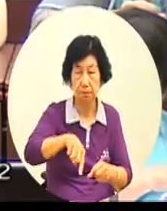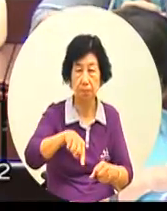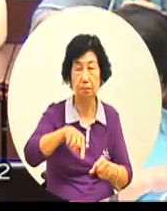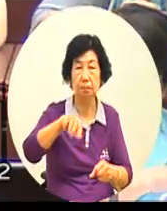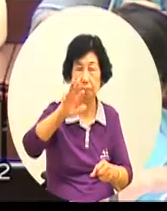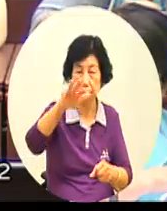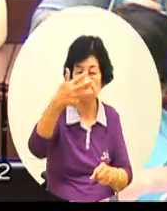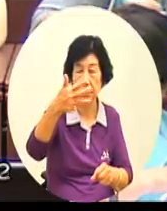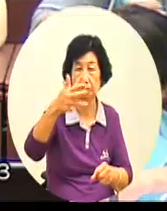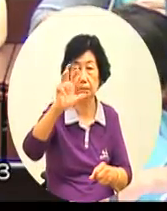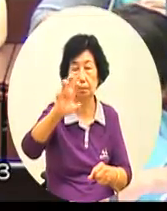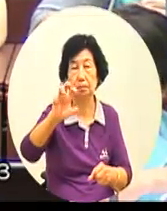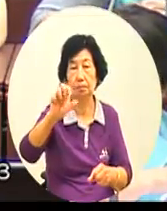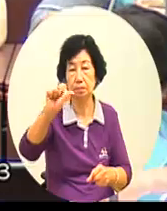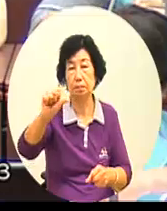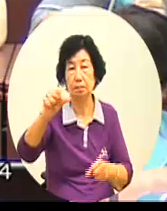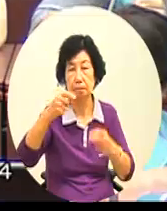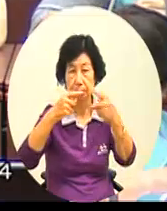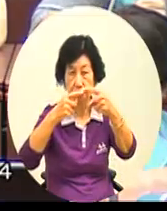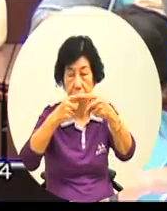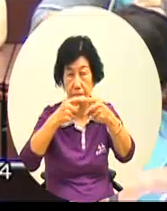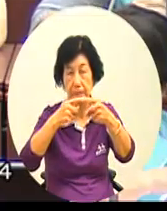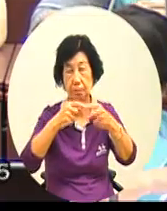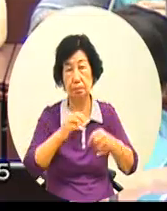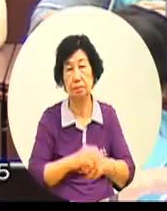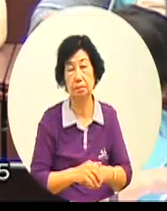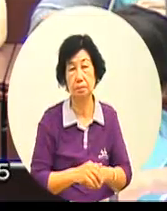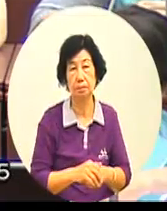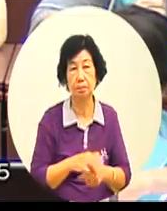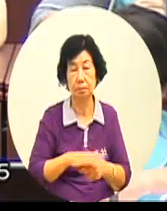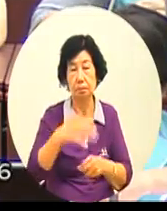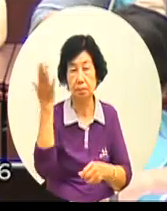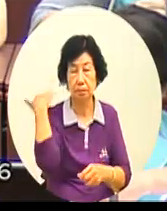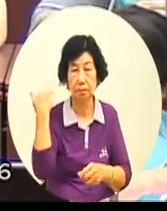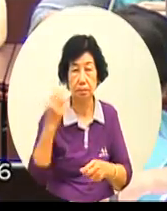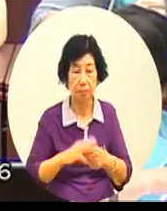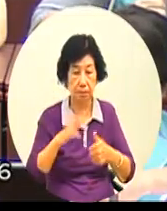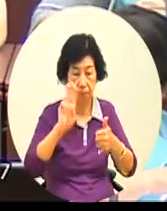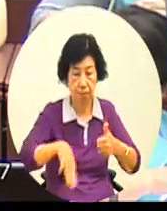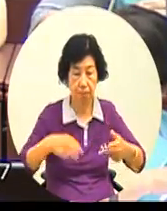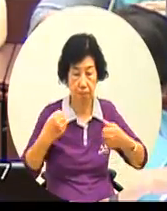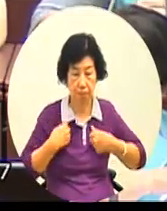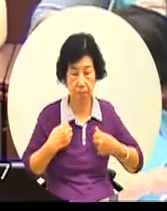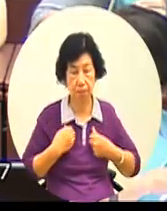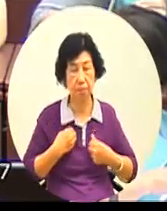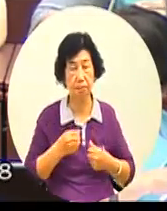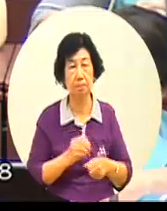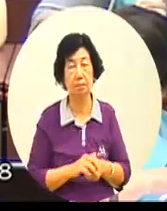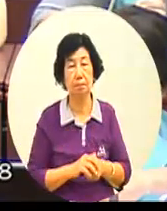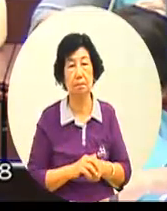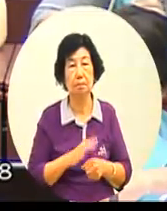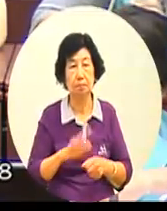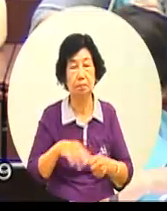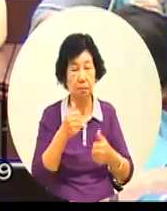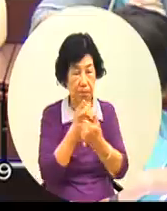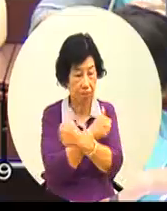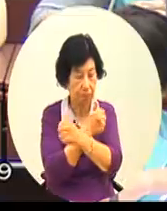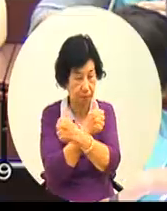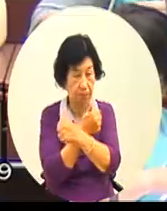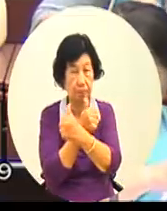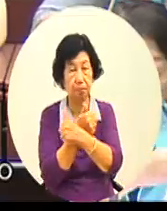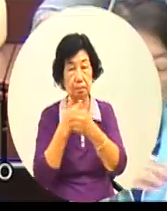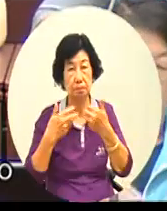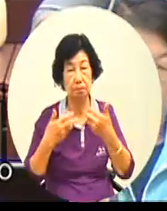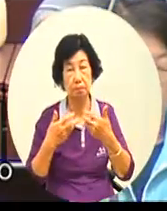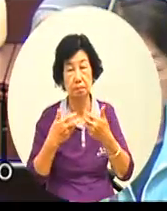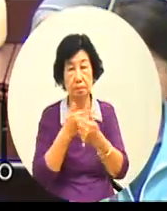1885人的一个照顾人力。那按照我们往年训练的这个上限的经验，我们可能需要训